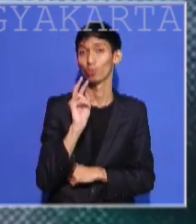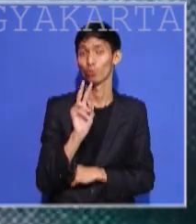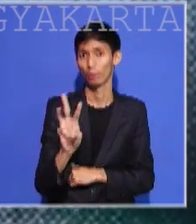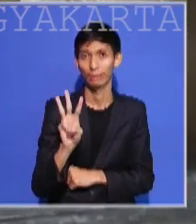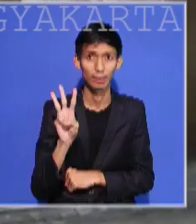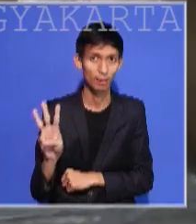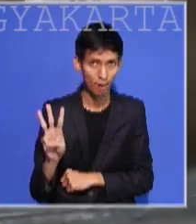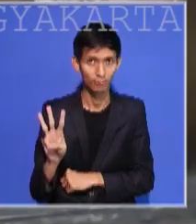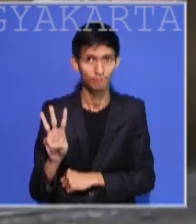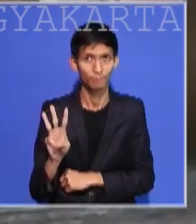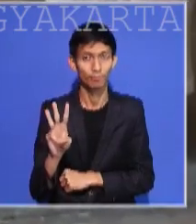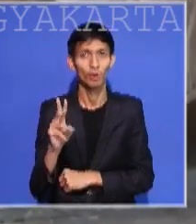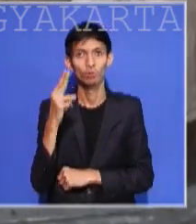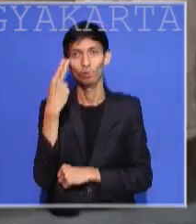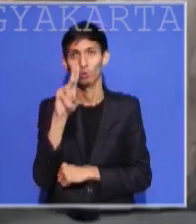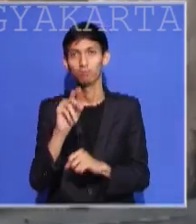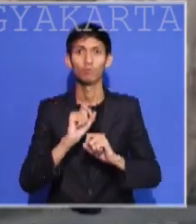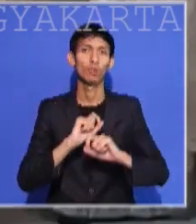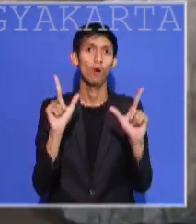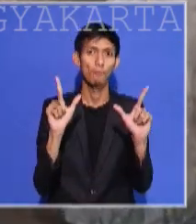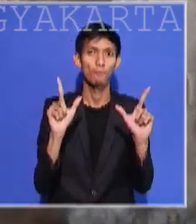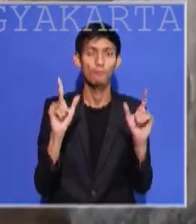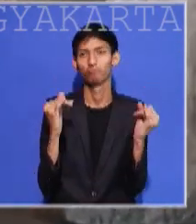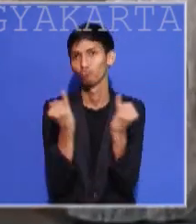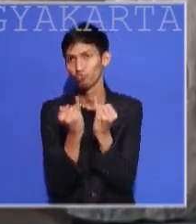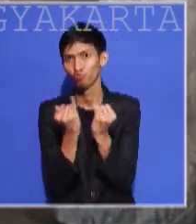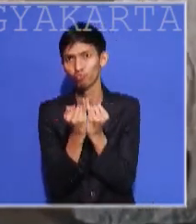kengwab tanganan way